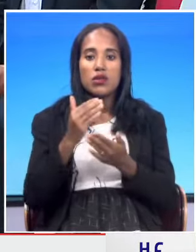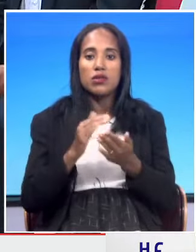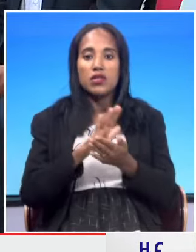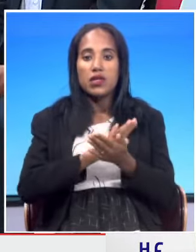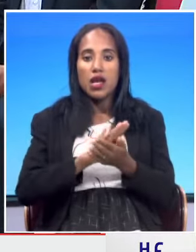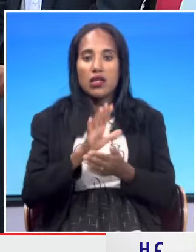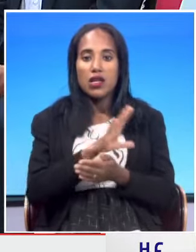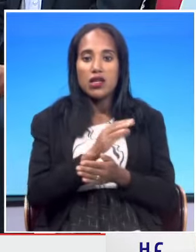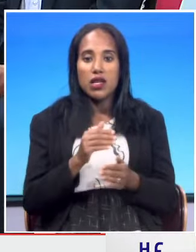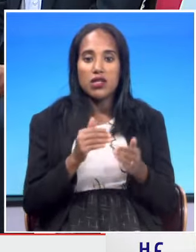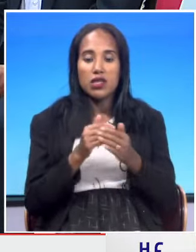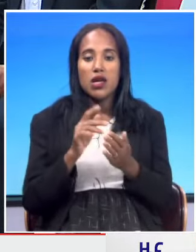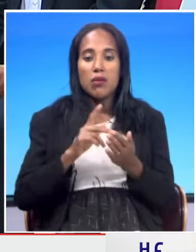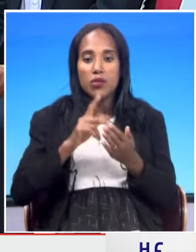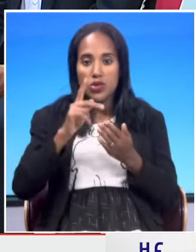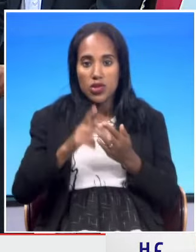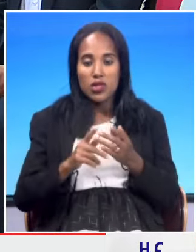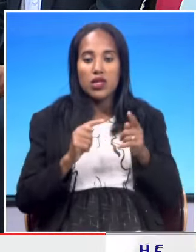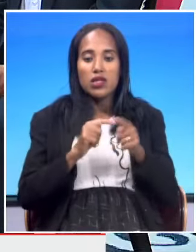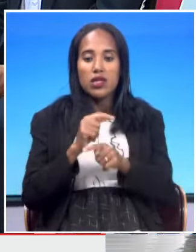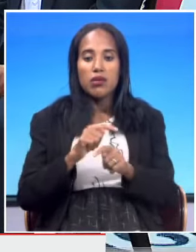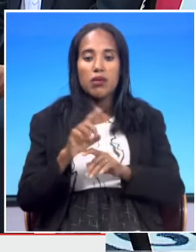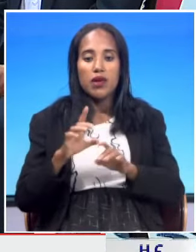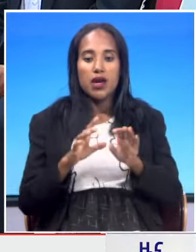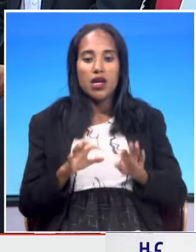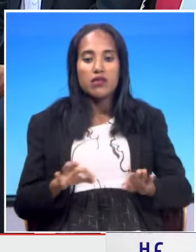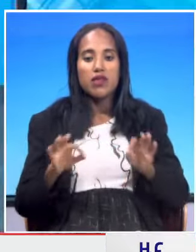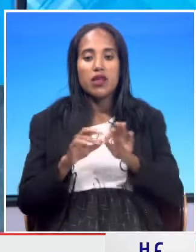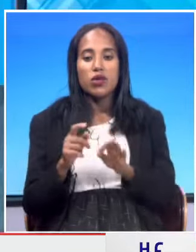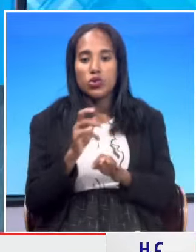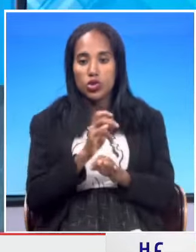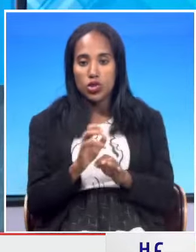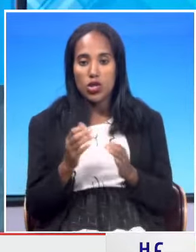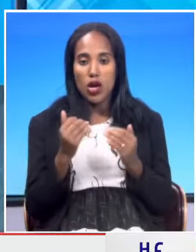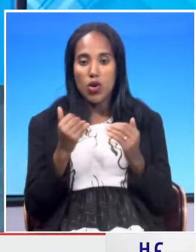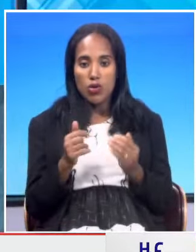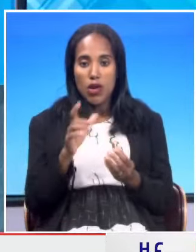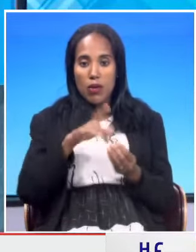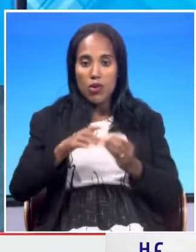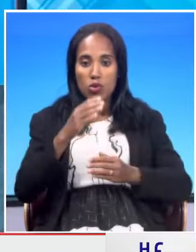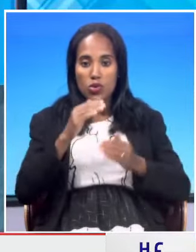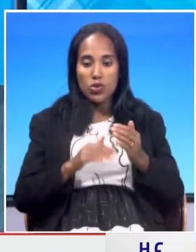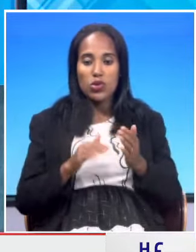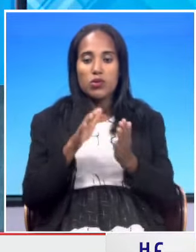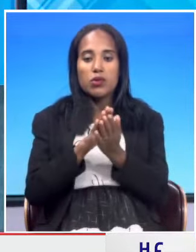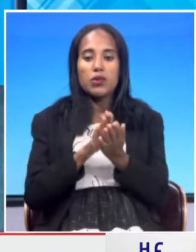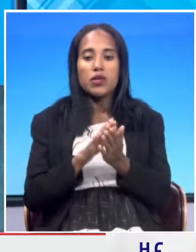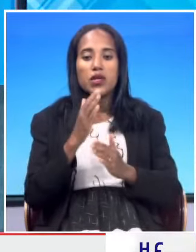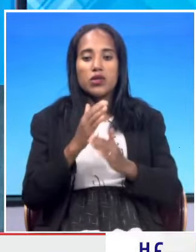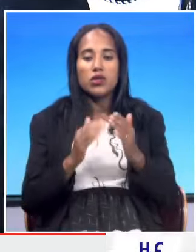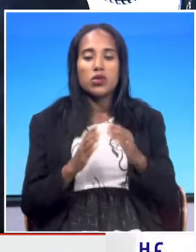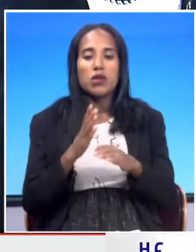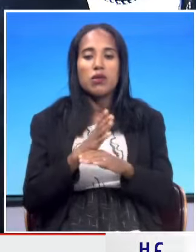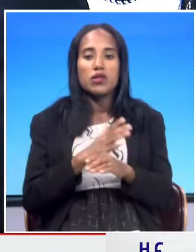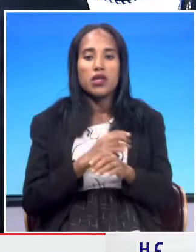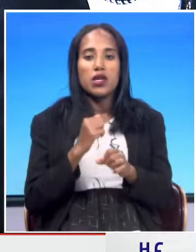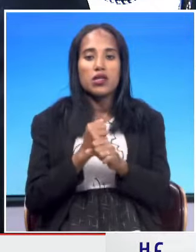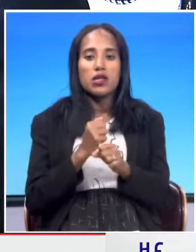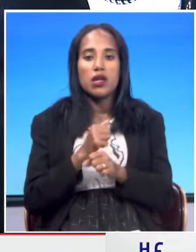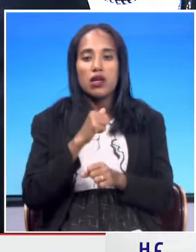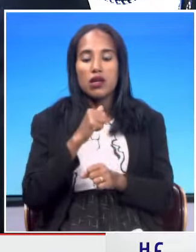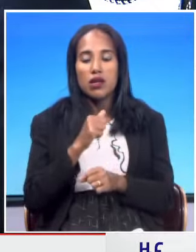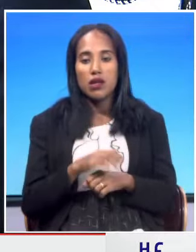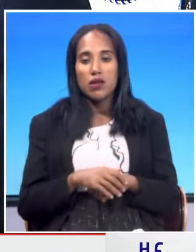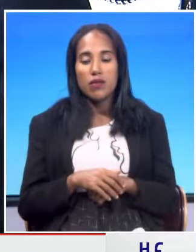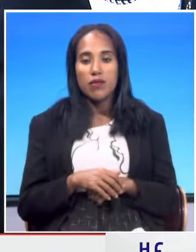ጥራትና ተደራሽነት ፕሮጀክትን ተግባራዊ ማድረግ አስፈላጊ ይሁን እንጂ አሁንም በክልሉ ውስጥ የትምህርት ቤት ደረጃዎችን ለማሻሻል እየተሰራ ይገኛል።